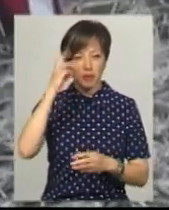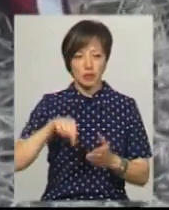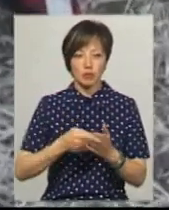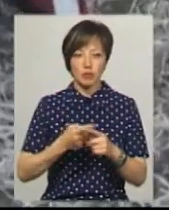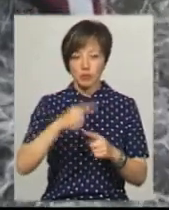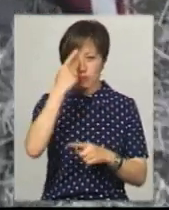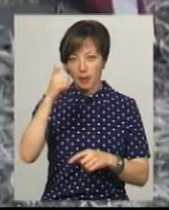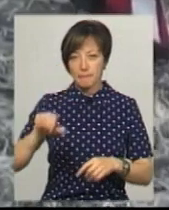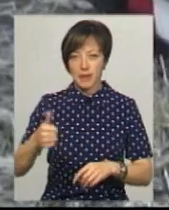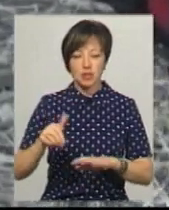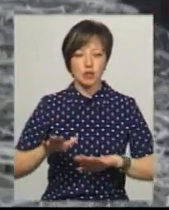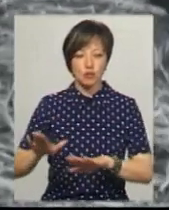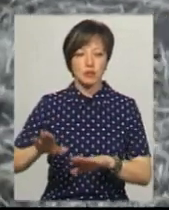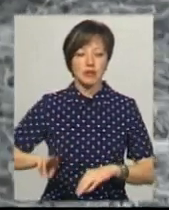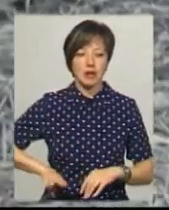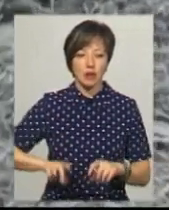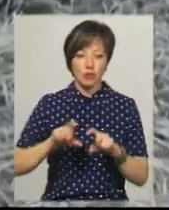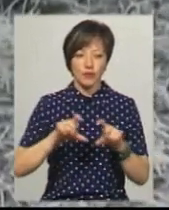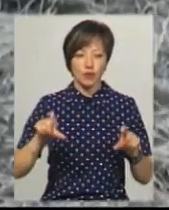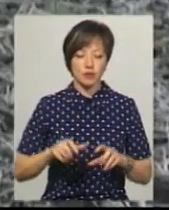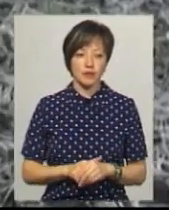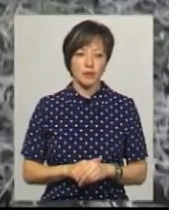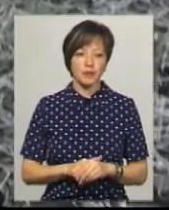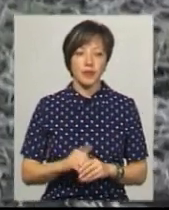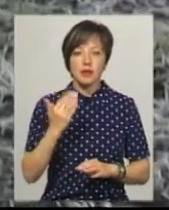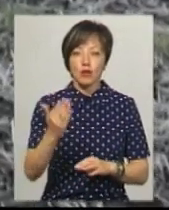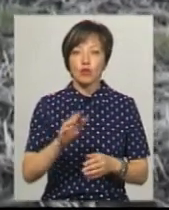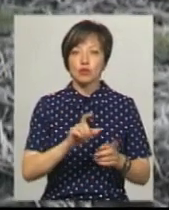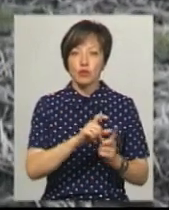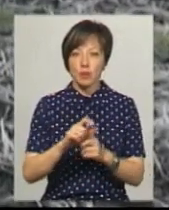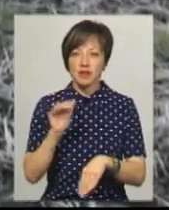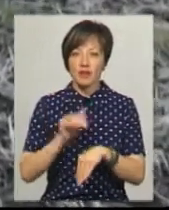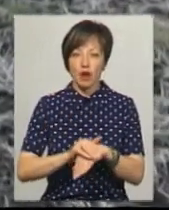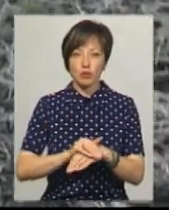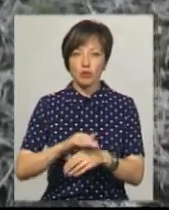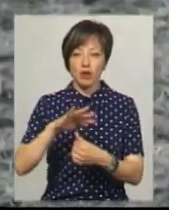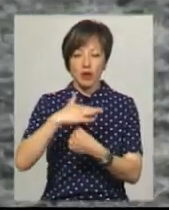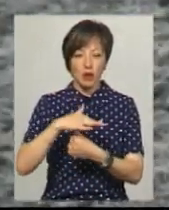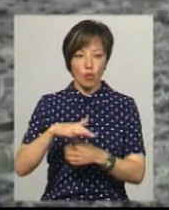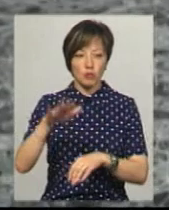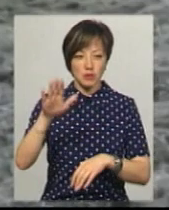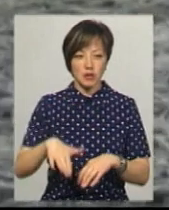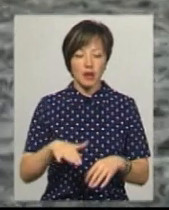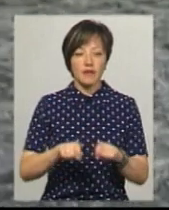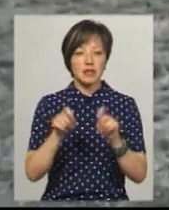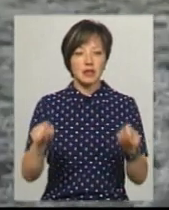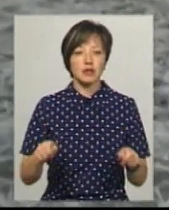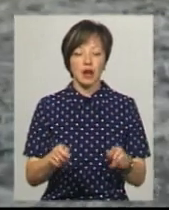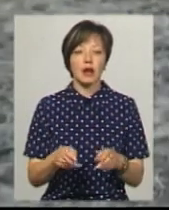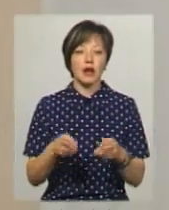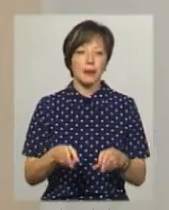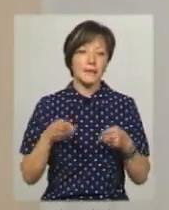це повідомив перший заступник директора відомства Сергій Кушнір. За його словами, за фактом падіння гелікоптера відкрито кримінальне